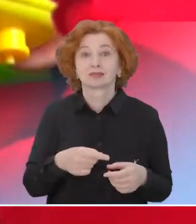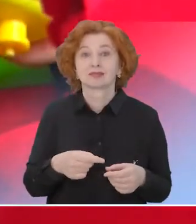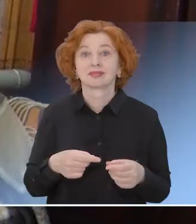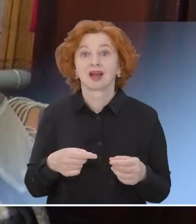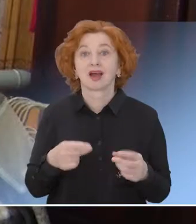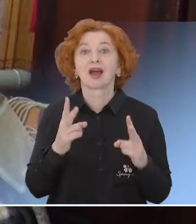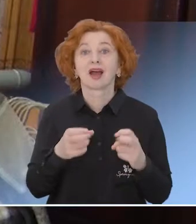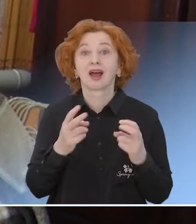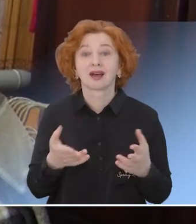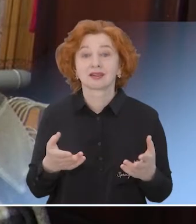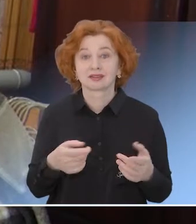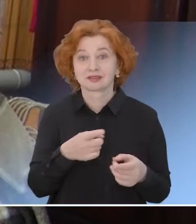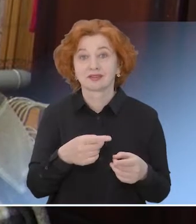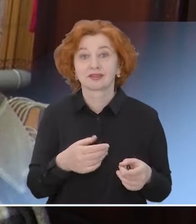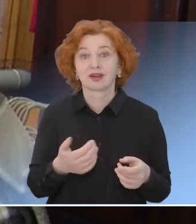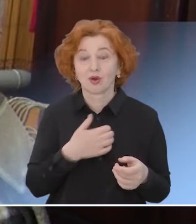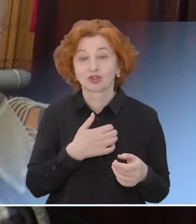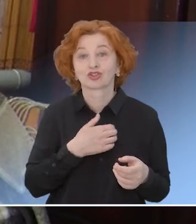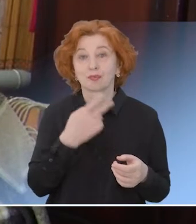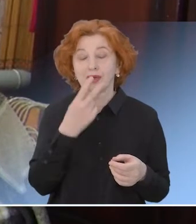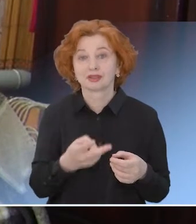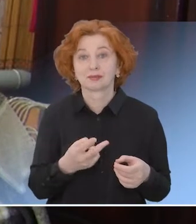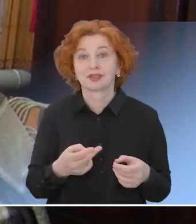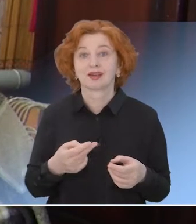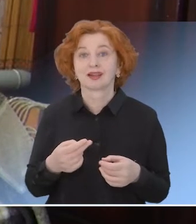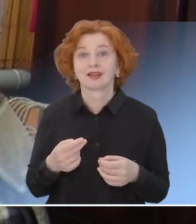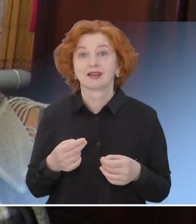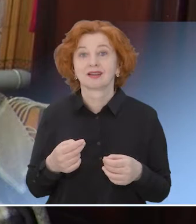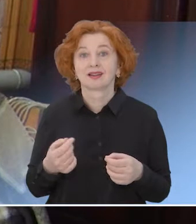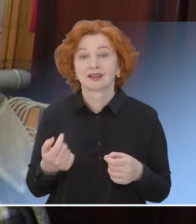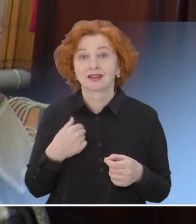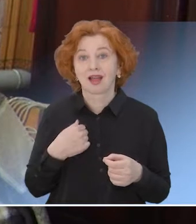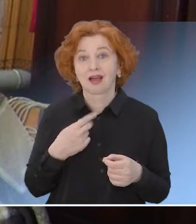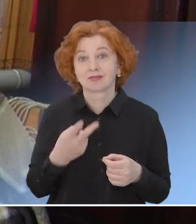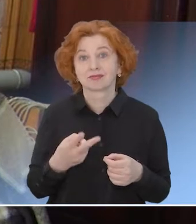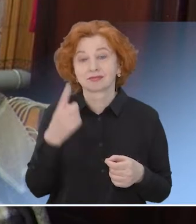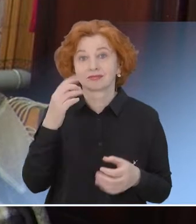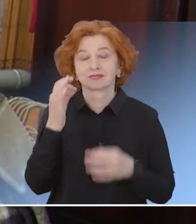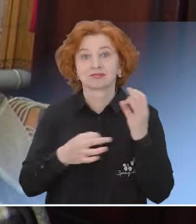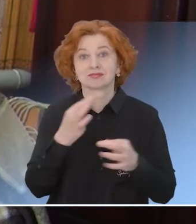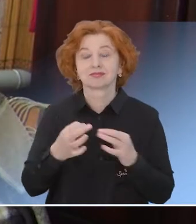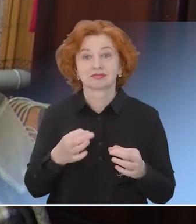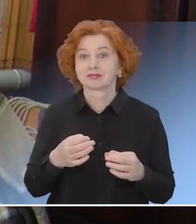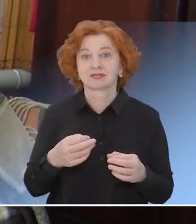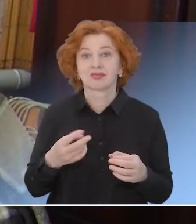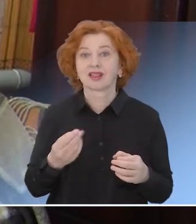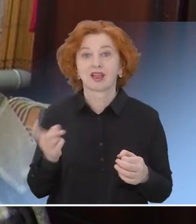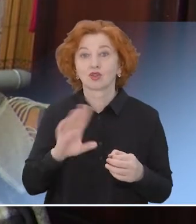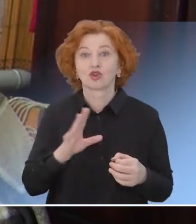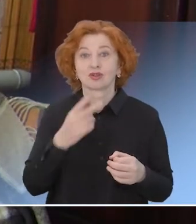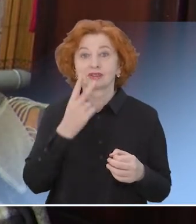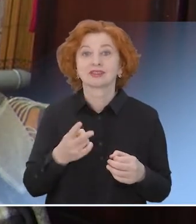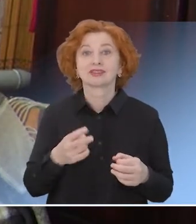11 месяцев. Вот не хочешь посмотреть? Я даже не раздумывала. Я ехала не то,